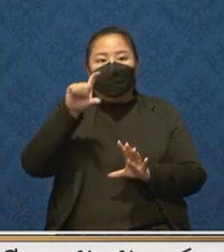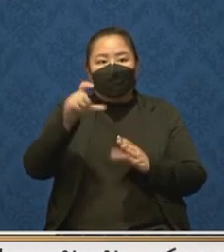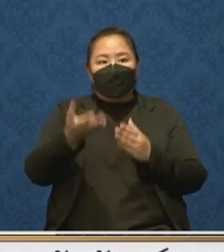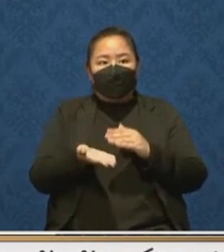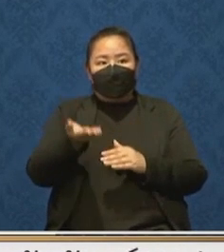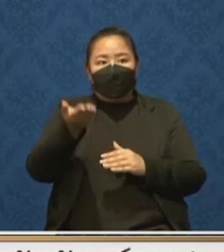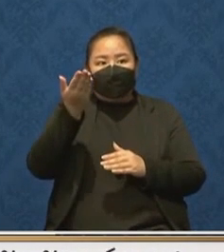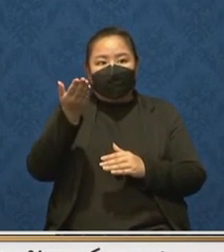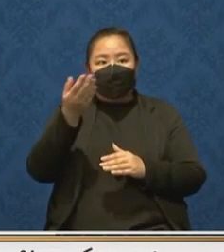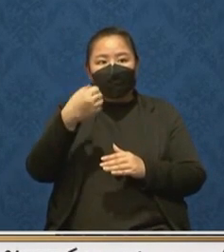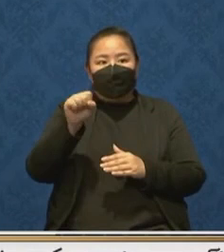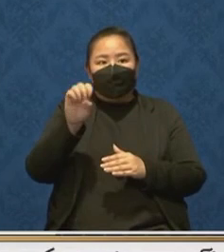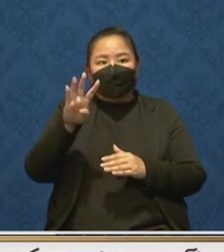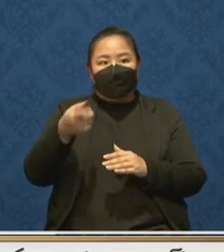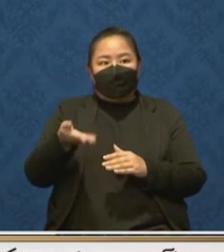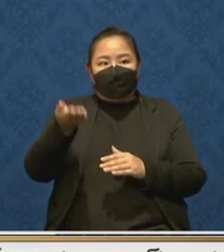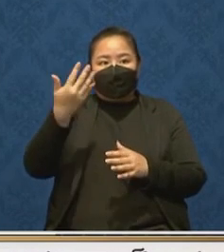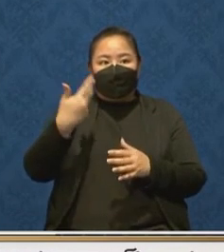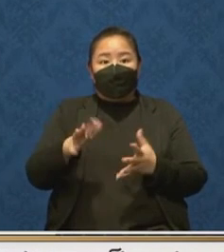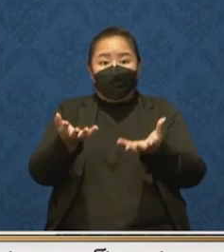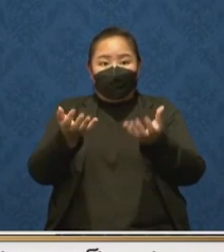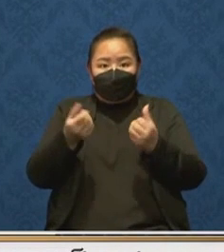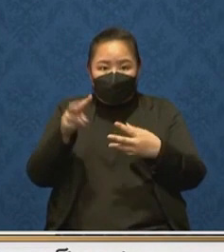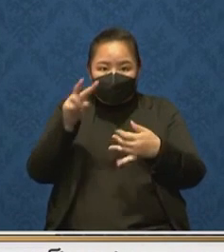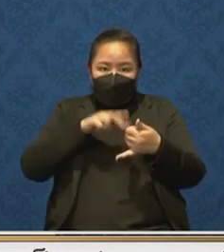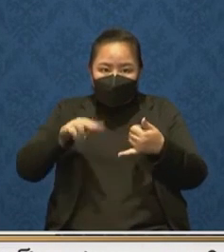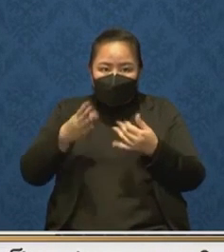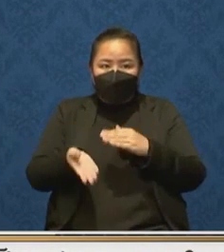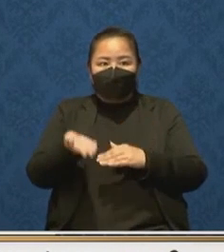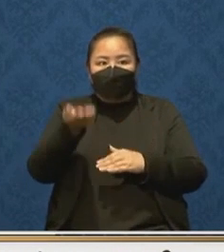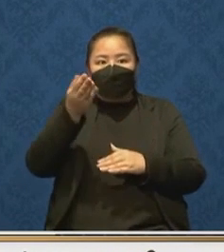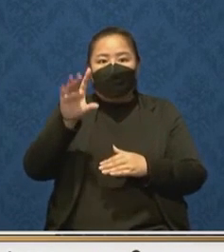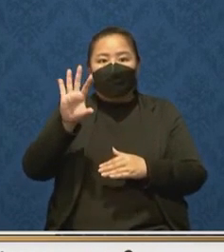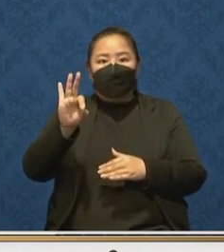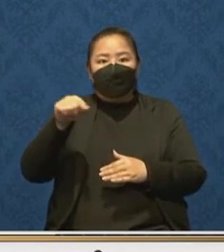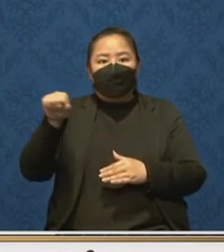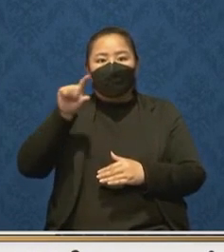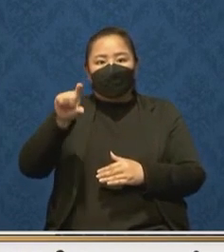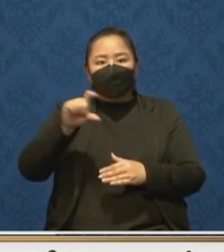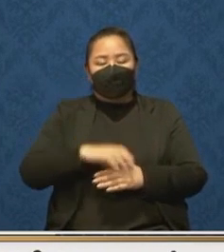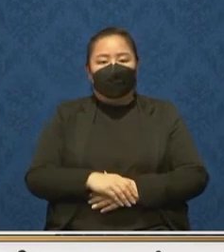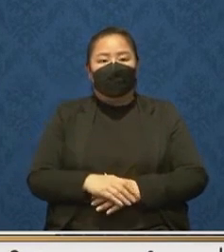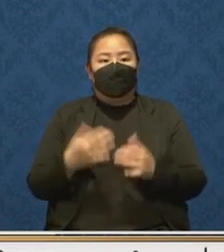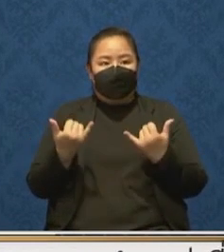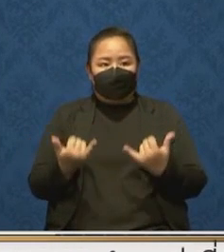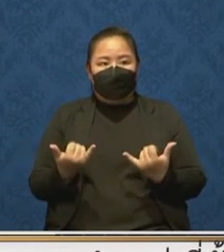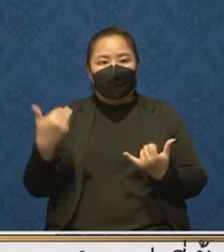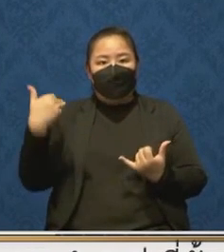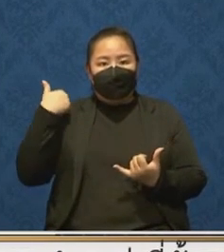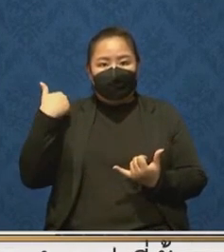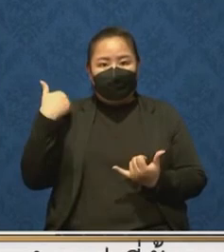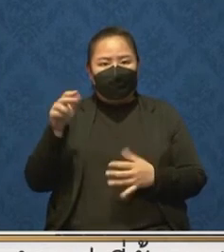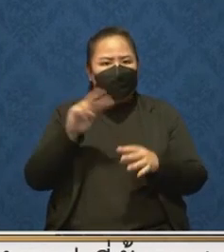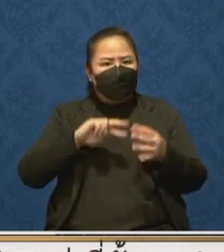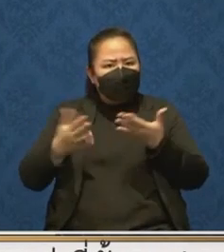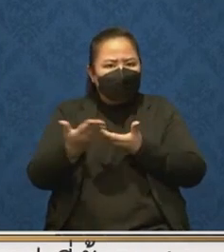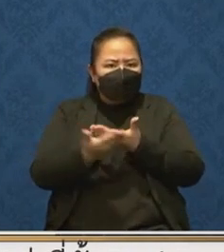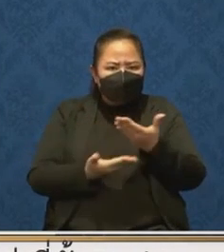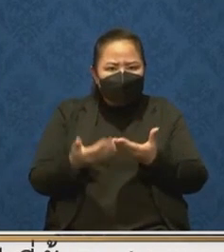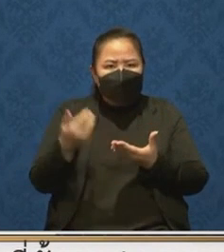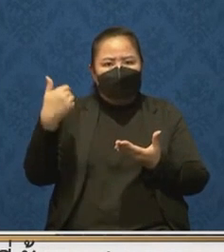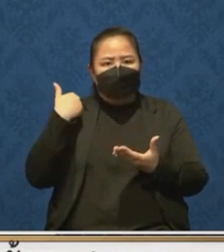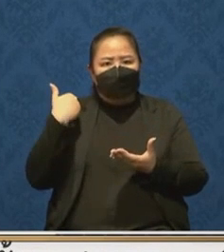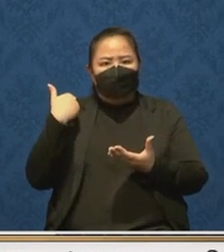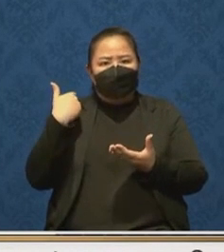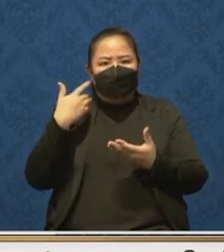มีผู้เขารัการรกษาเพิ่มเติม 9%ถึงตอนนี้ก็เริมที่จะมีการพูดคุยว่าค